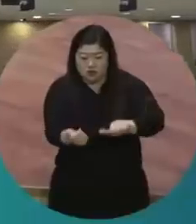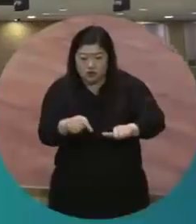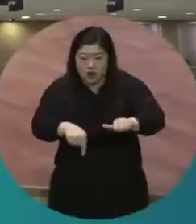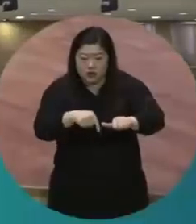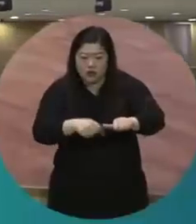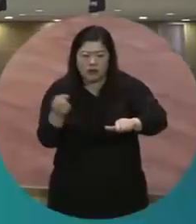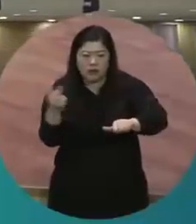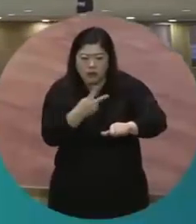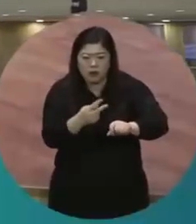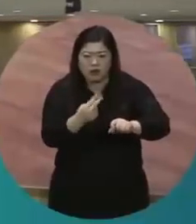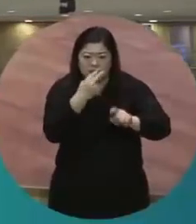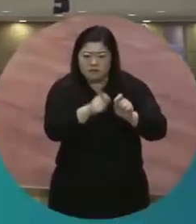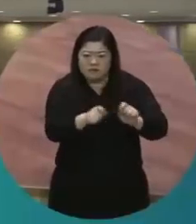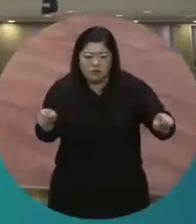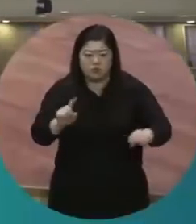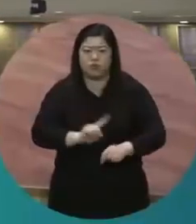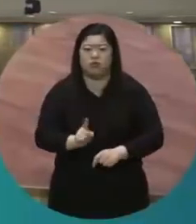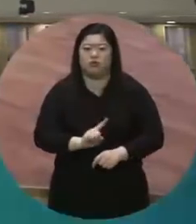더 살리요?